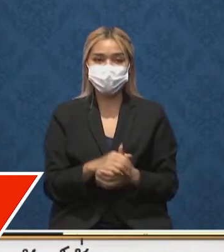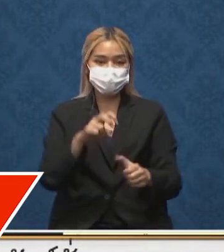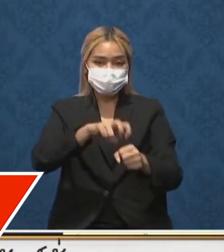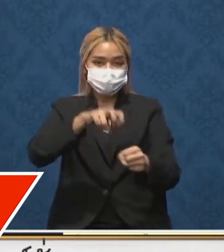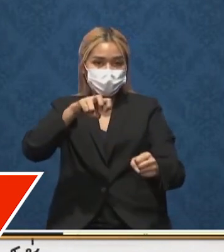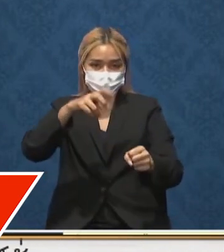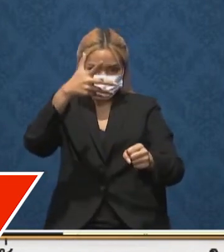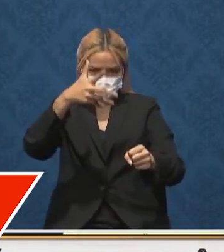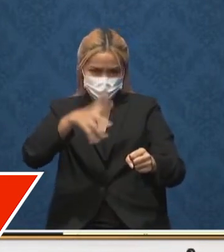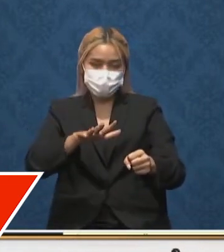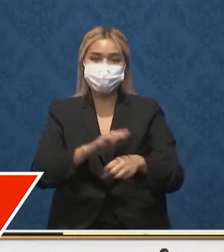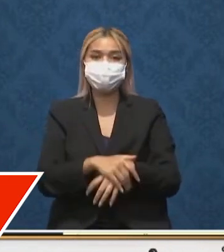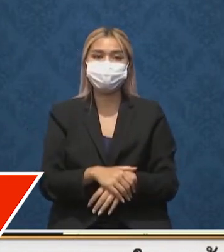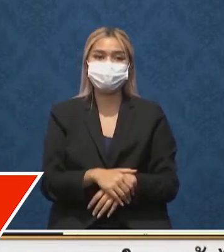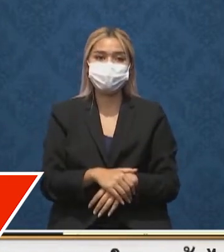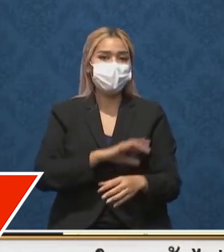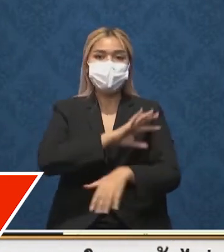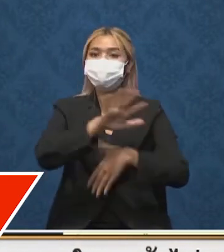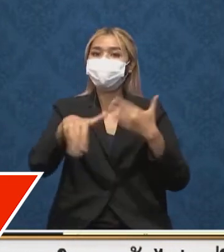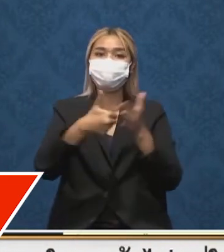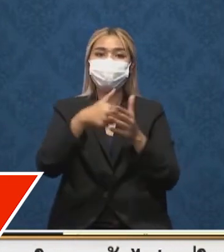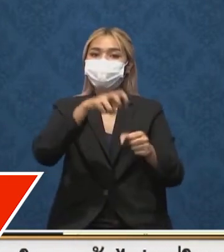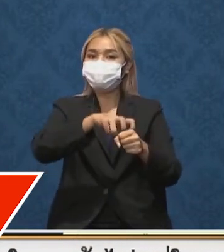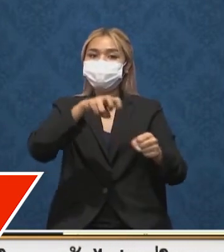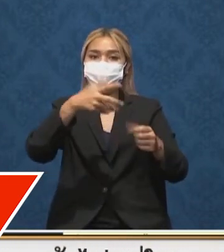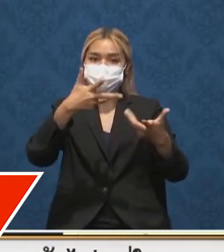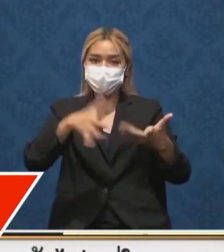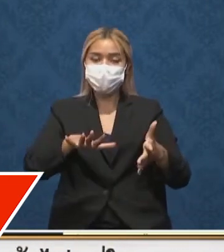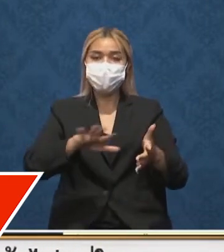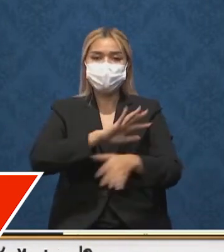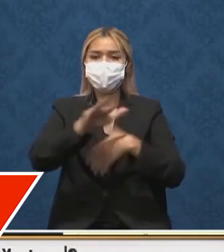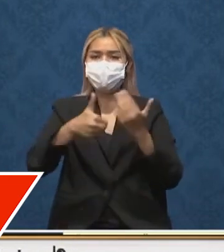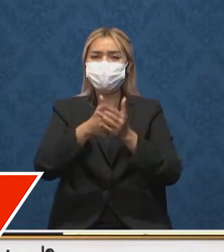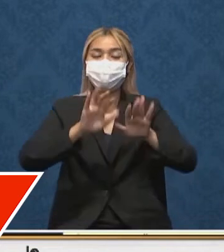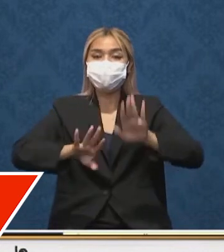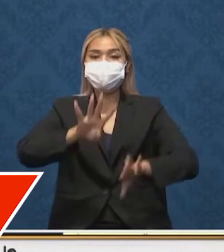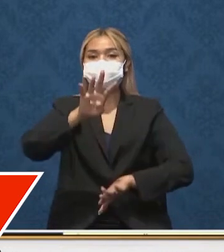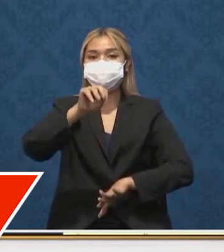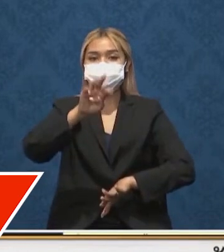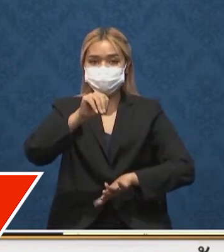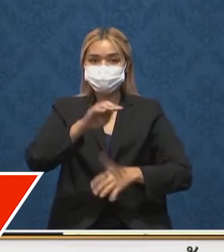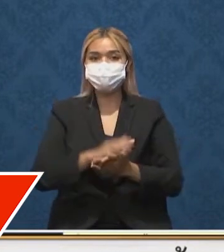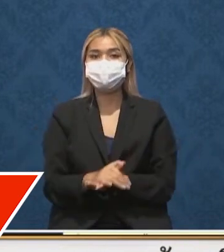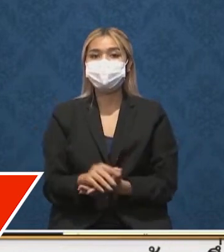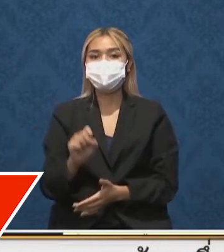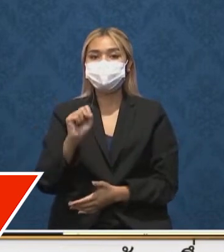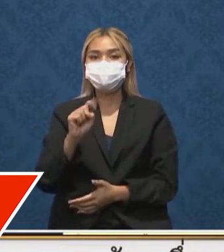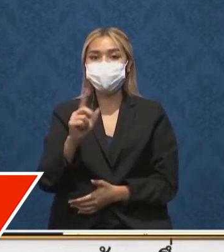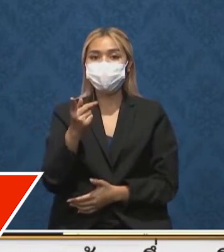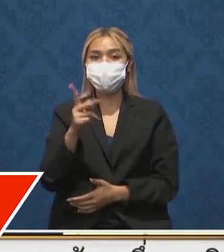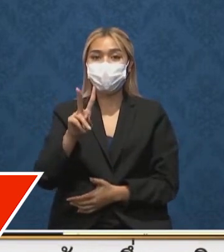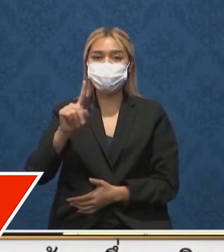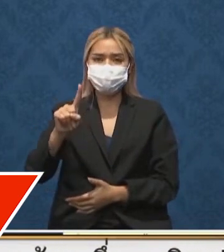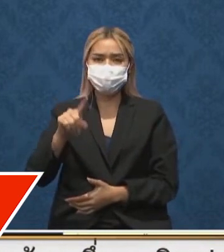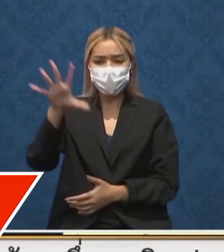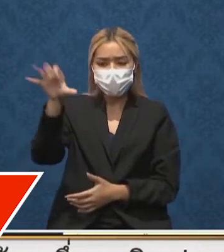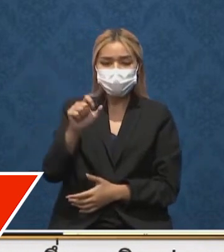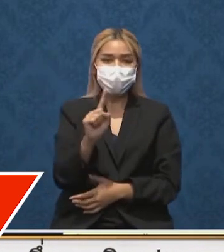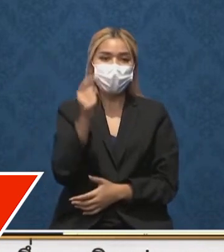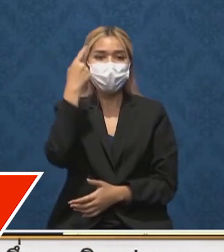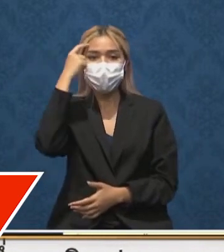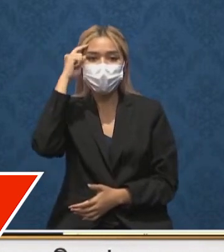หลายรายเกือบทั้งหมดใน 40คดีว่าเป็นสค 1ที่เอามาจากที่ไหนก็ไม่